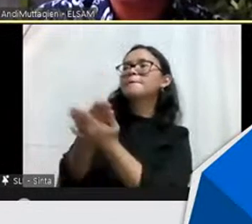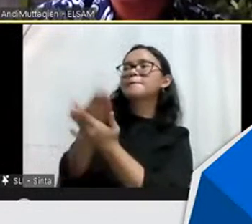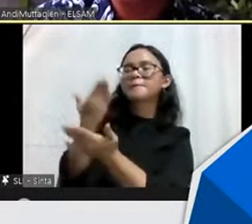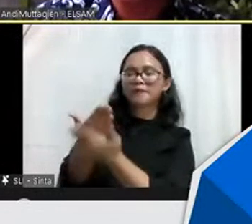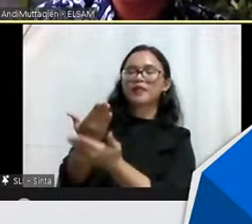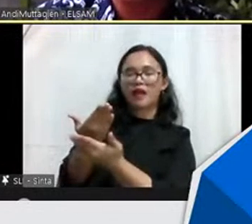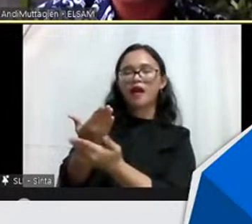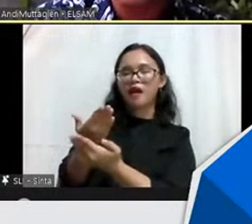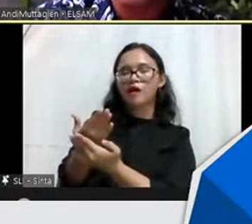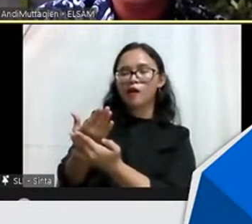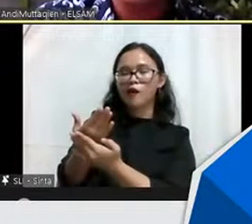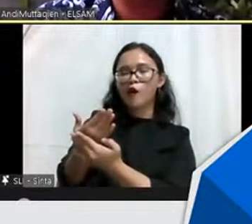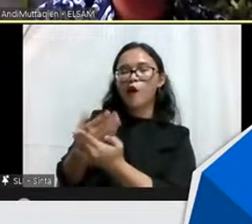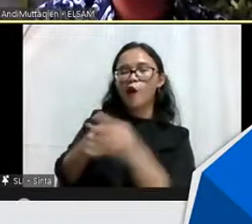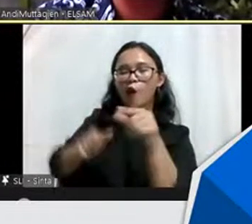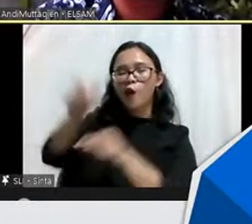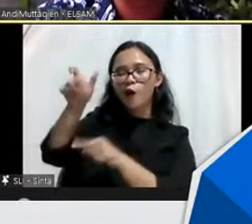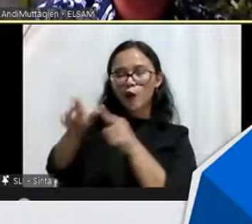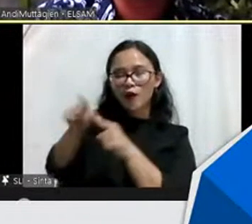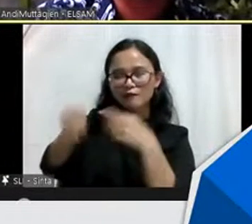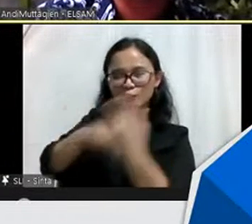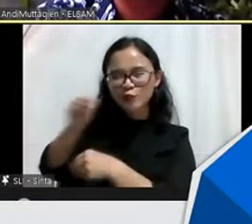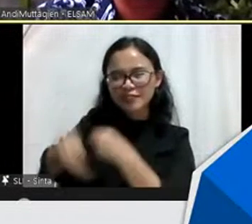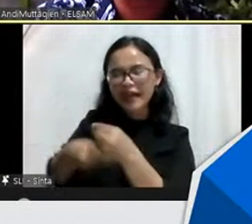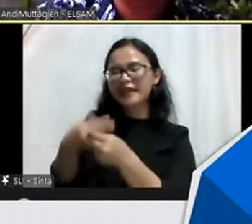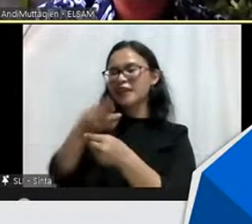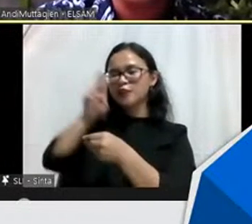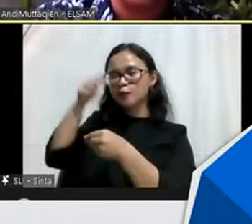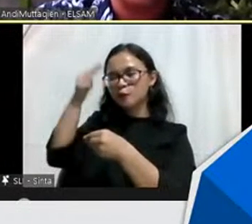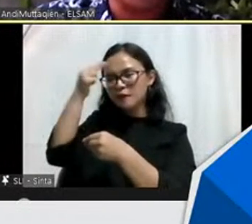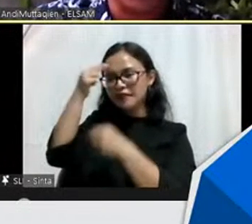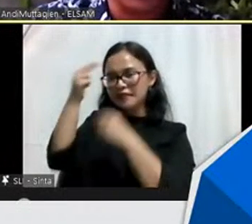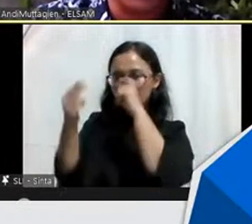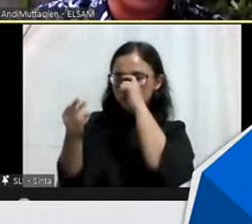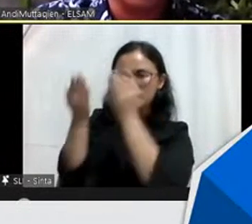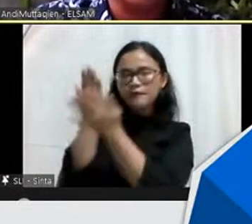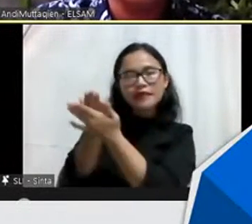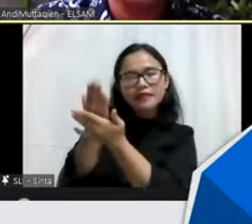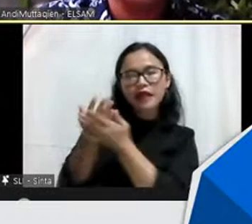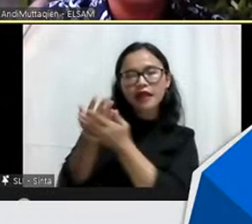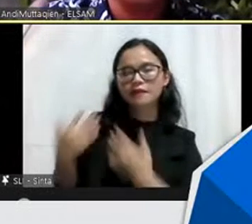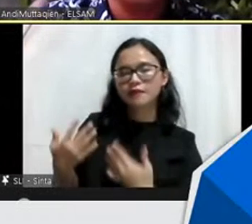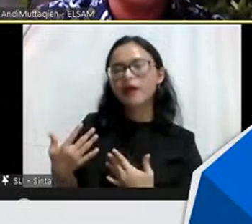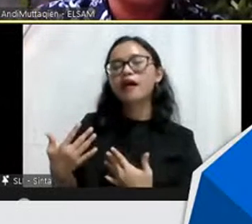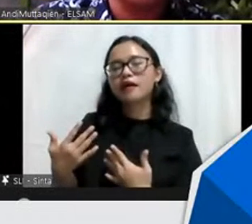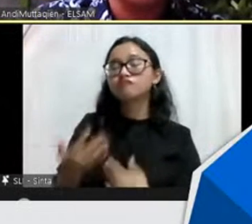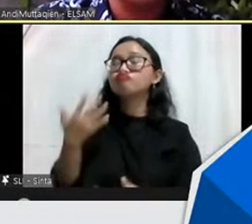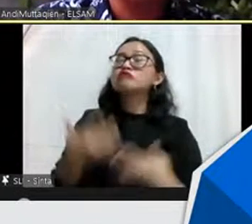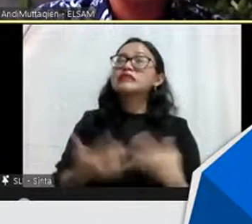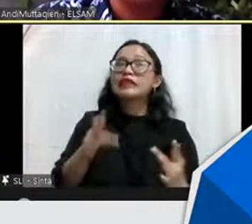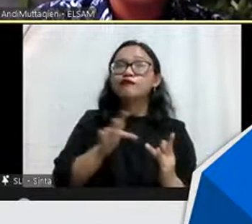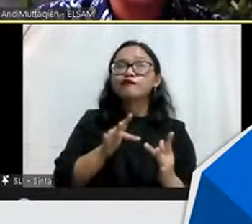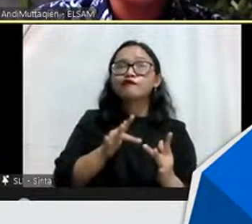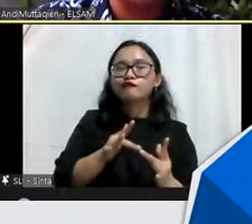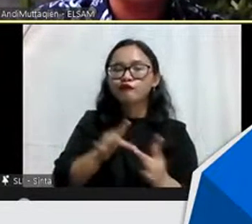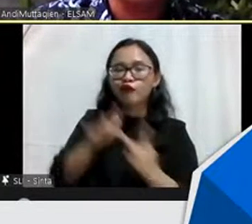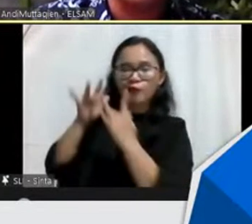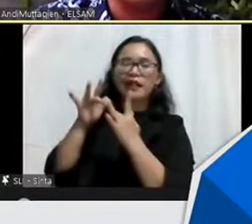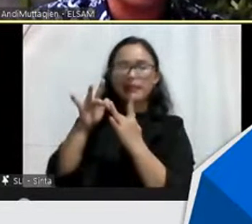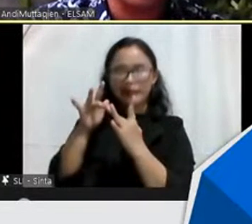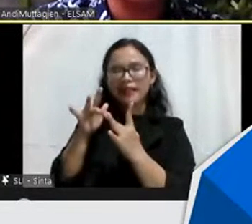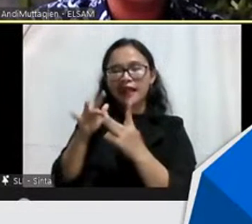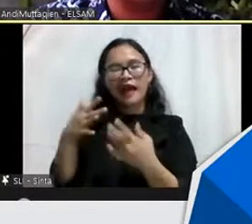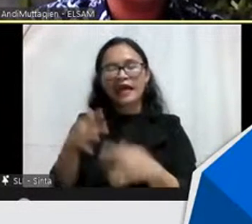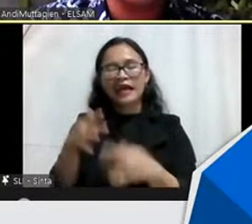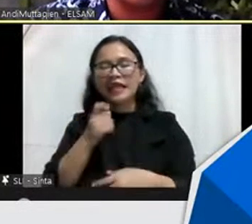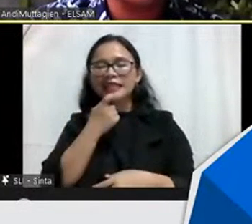eh keadaan yang eh secara Nor secara eh formal ternyata instrumen perlindungan